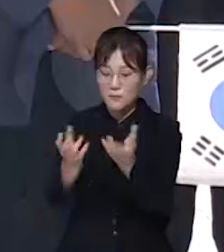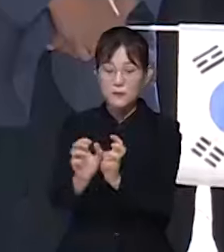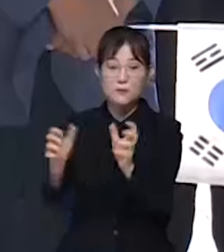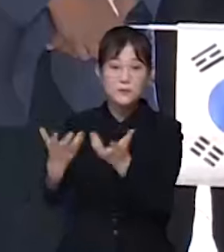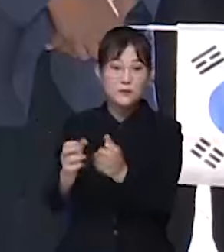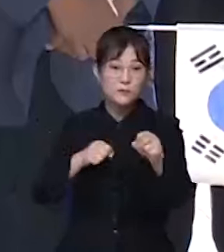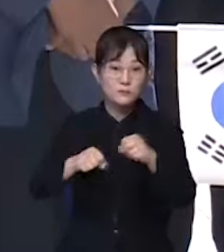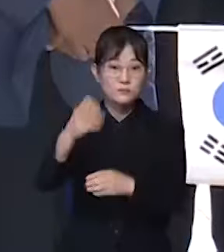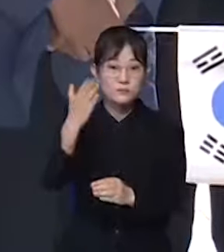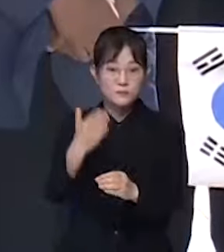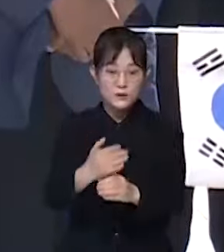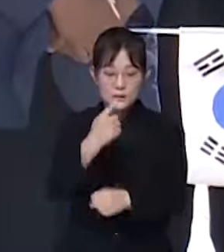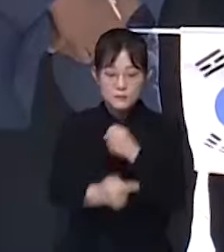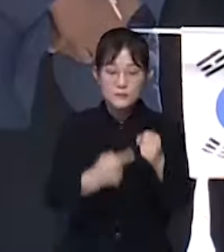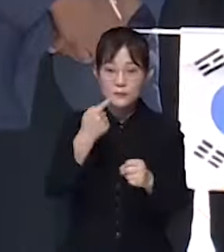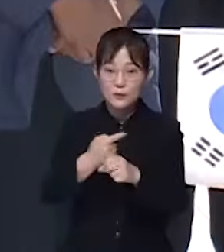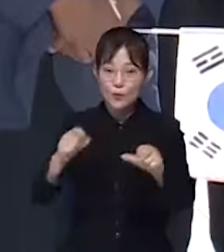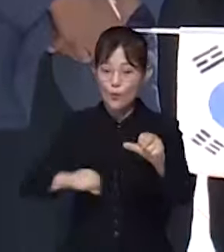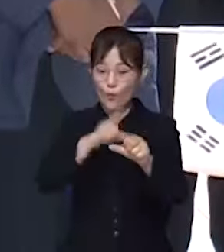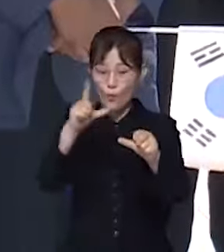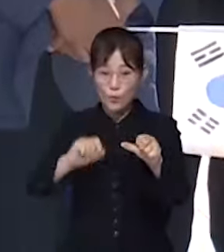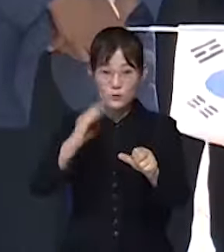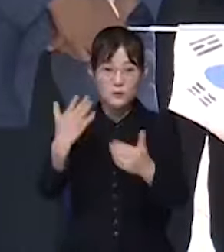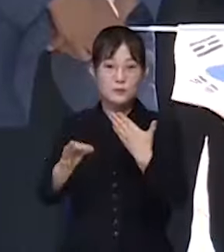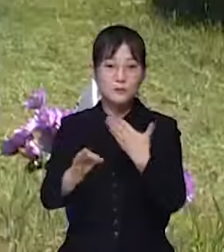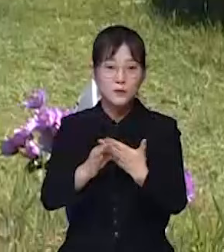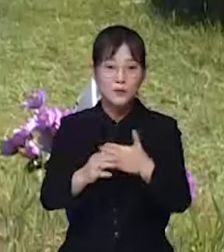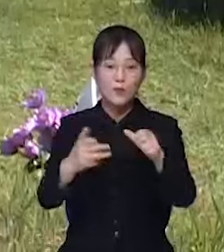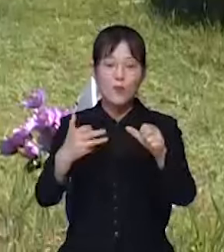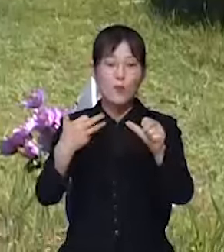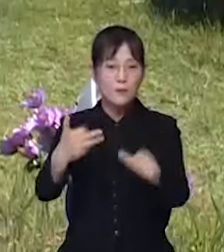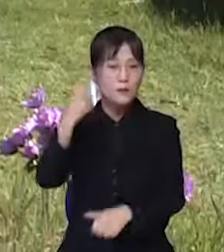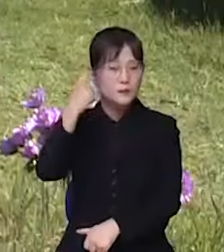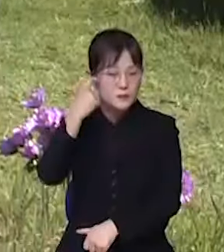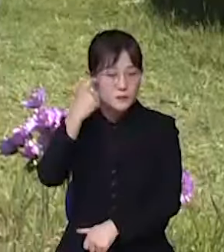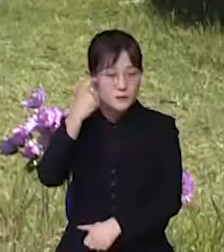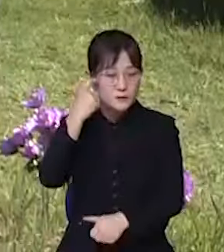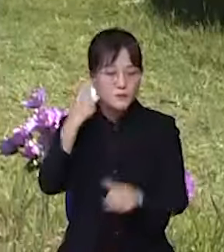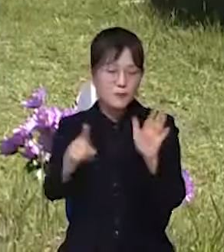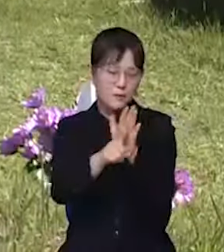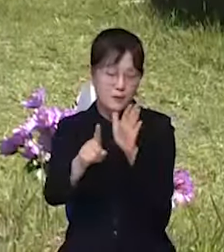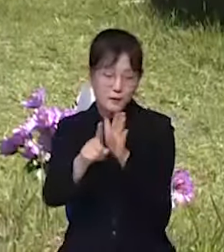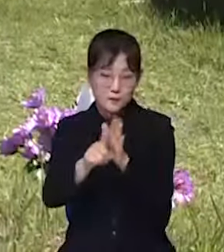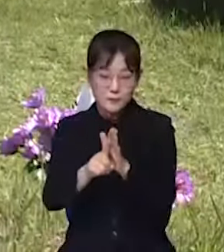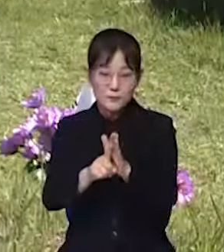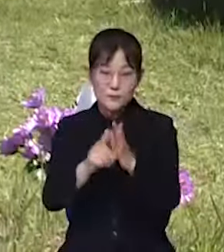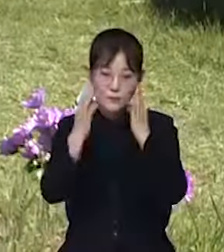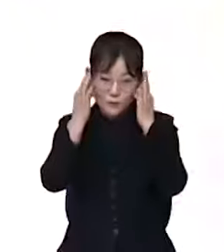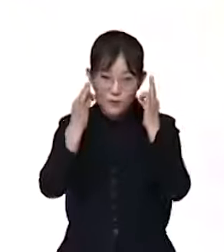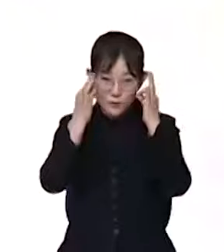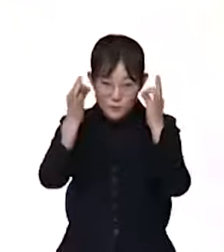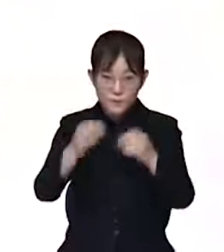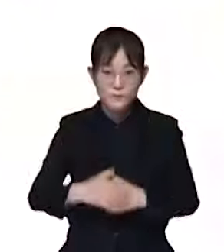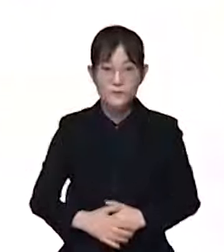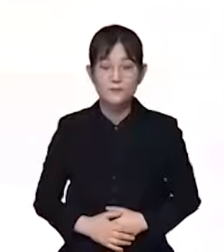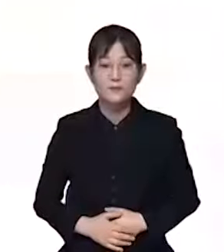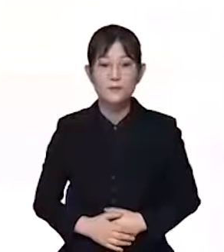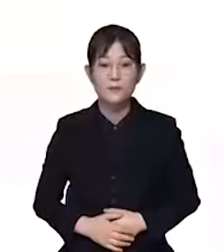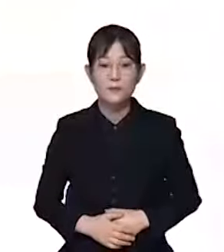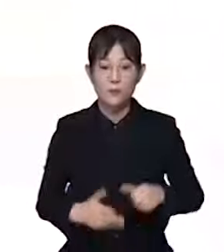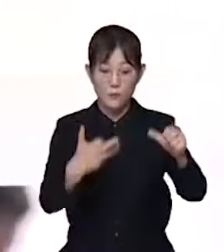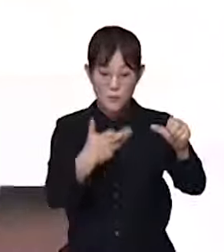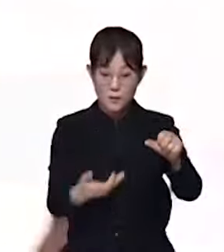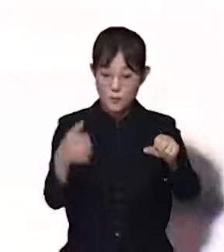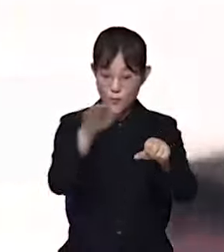활동하며 해마다 5월이면 5.18 정신의 세계화에 힘써왔습니다. 5.18 묘역을